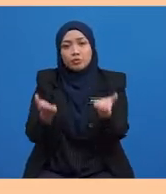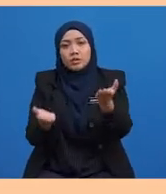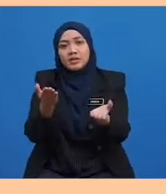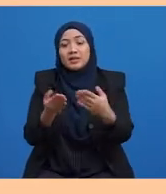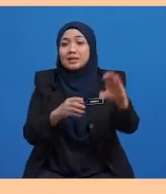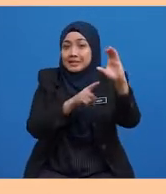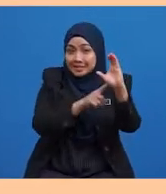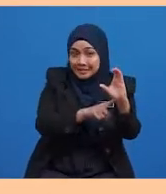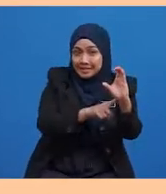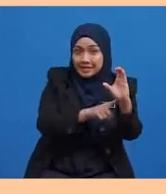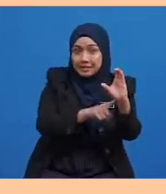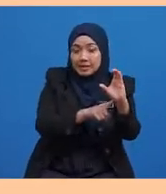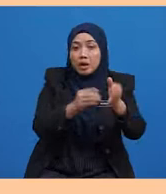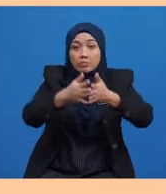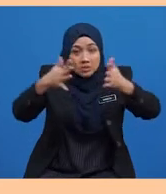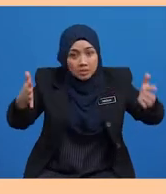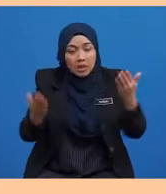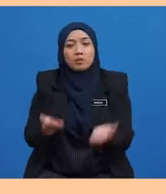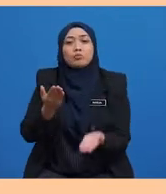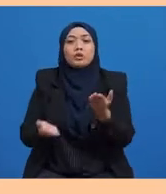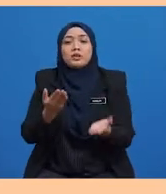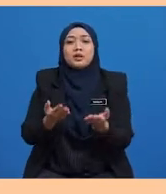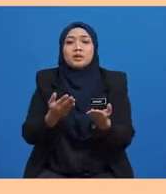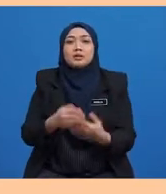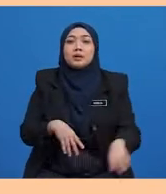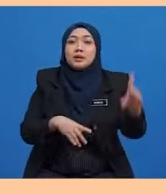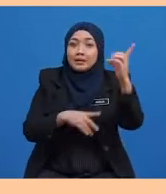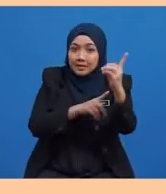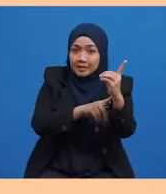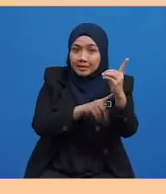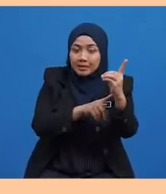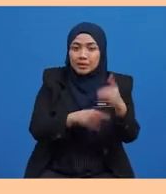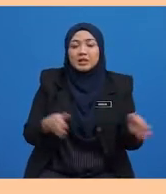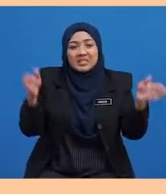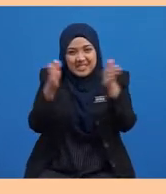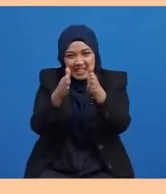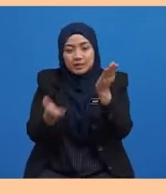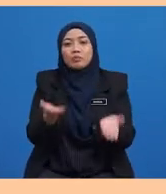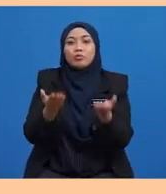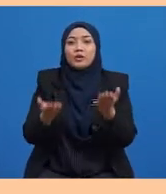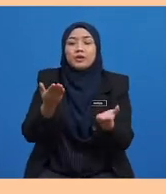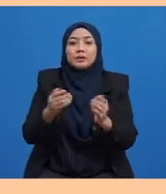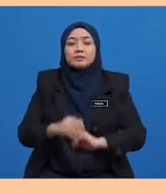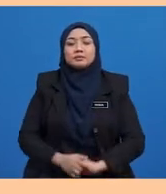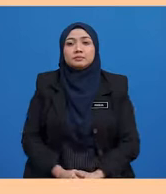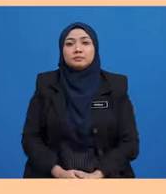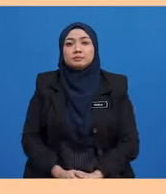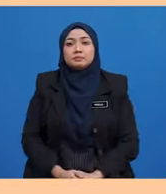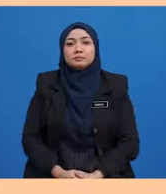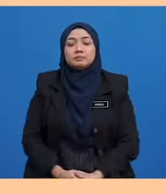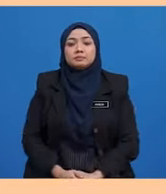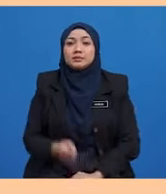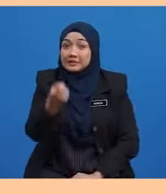kemungkinan. C. Besar kemungkinan. D. Kecil kemungkinan. Cikgu